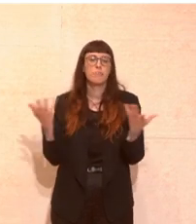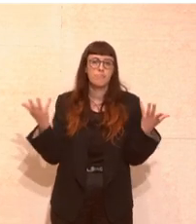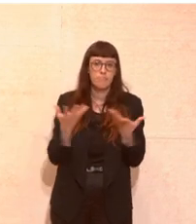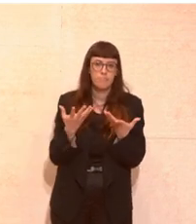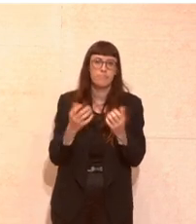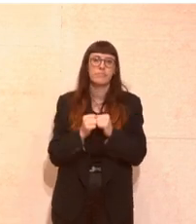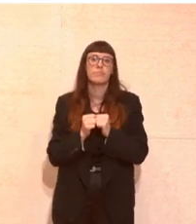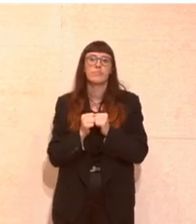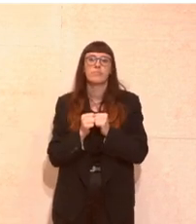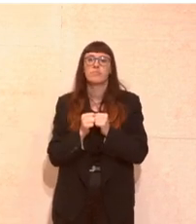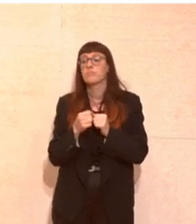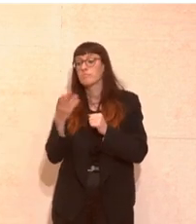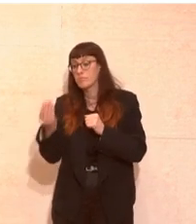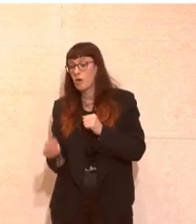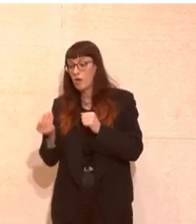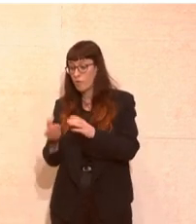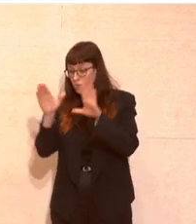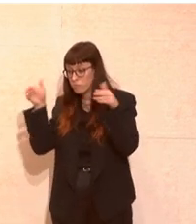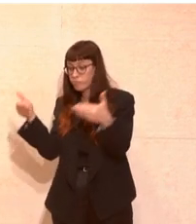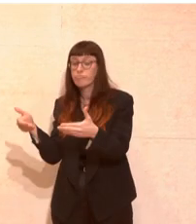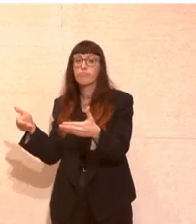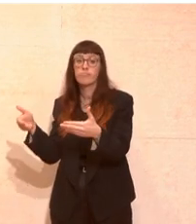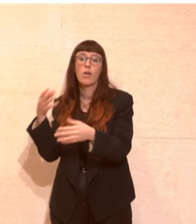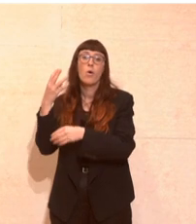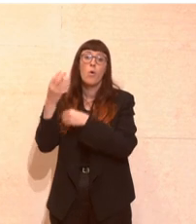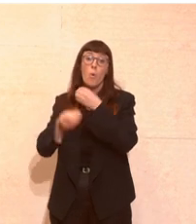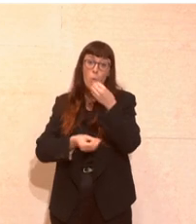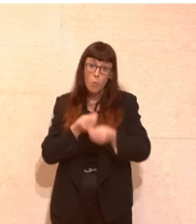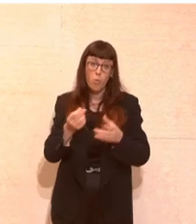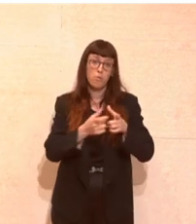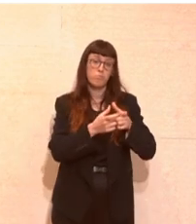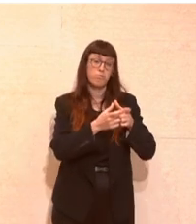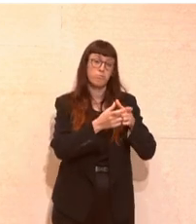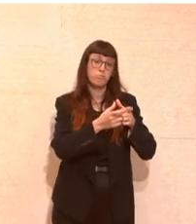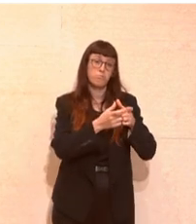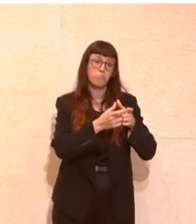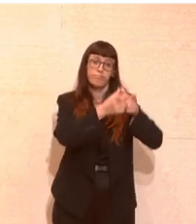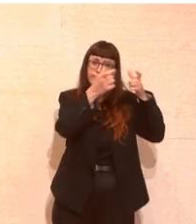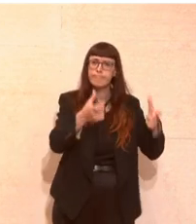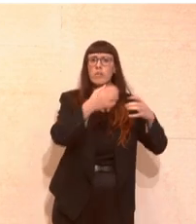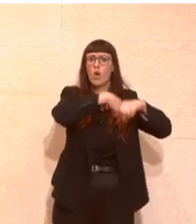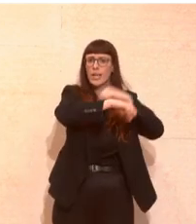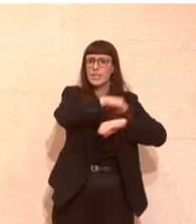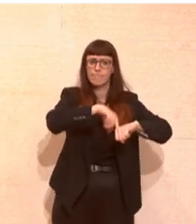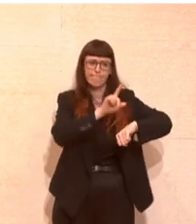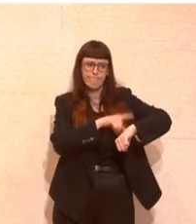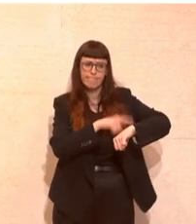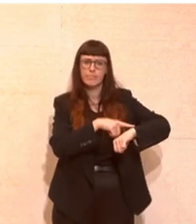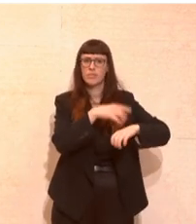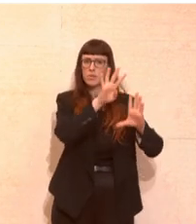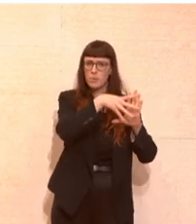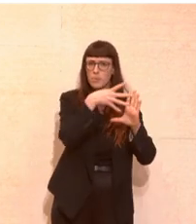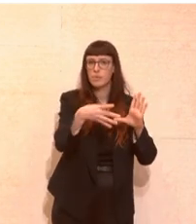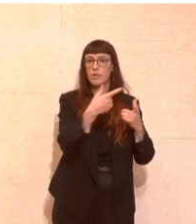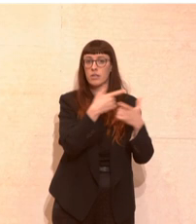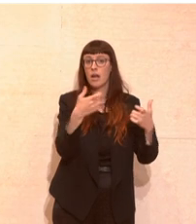bien sûr l'enfant, mais peuvent aussi cibler la structuration de l'école et les horaires scolaires, et pour